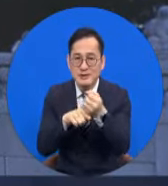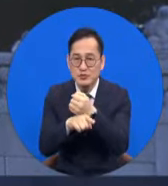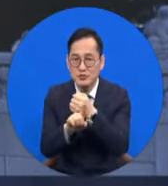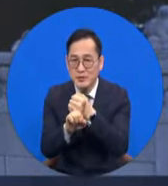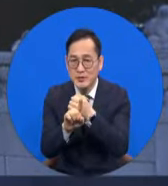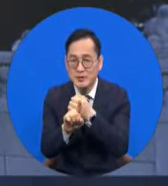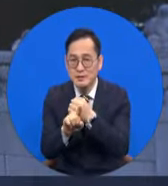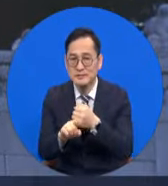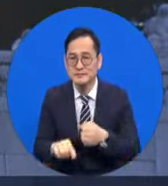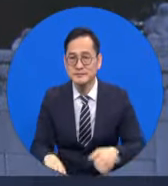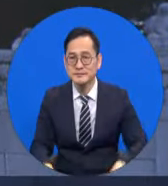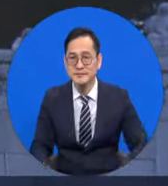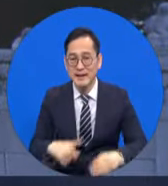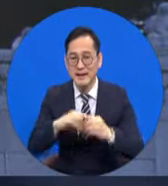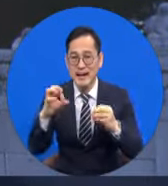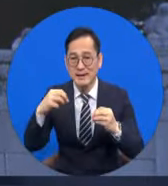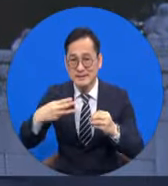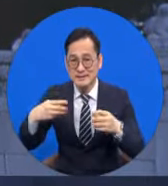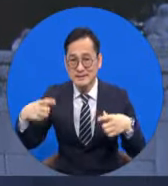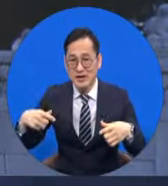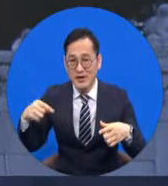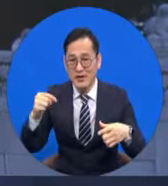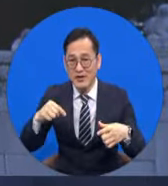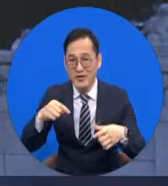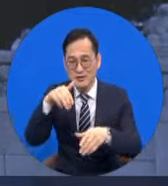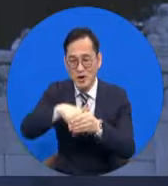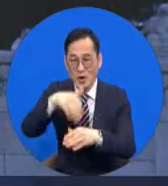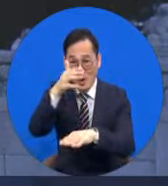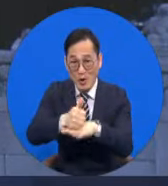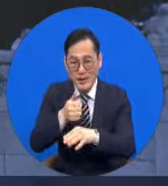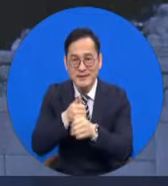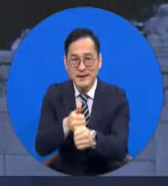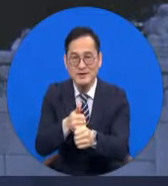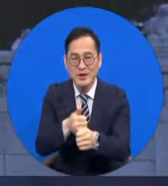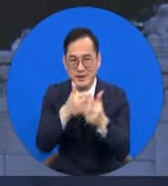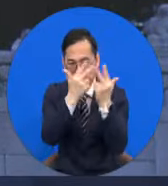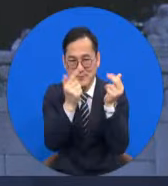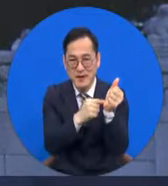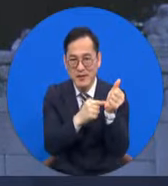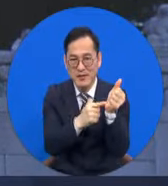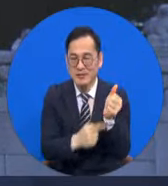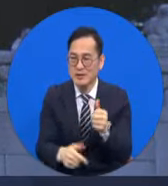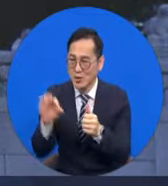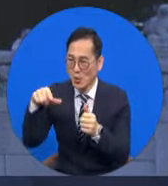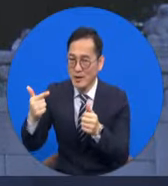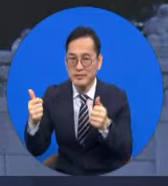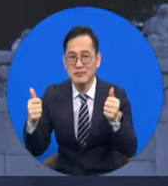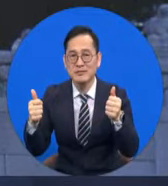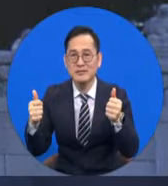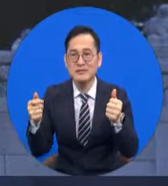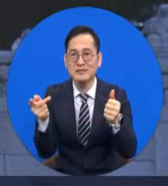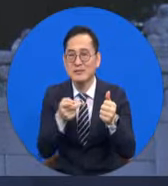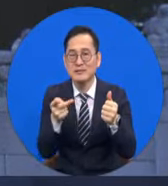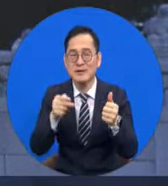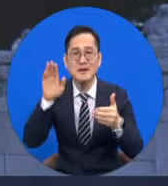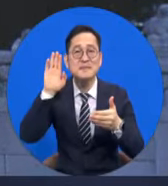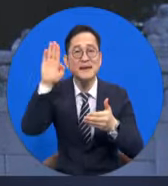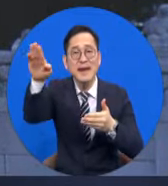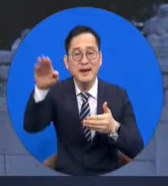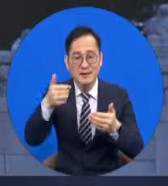개항을의 선거 결과에 따라서 이재명이라는 이 큰 정치인과 원희룡이라는 큰 정치인의